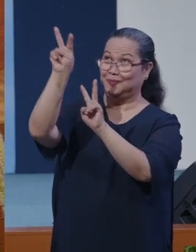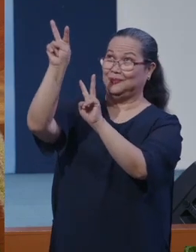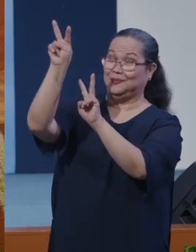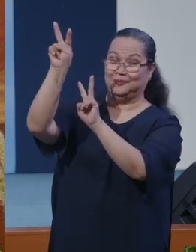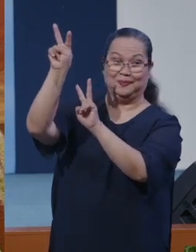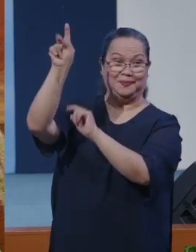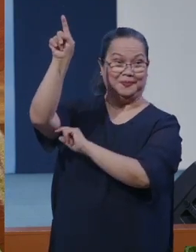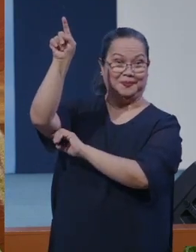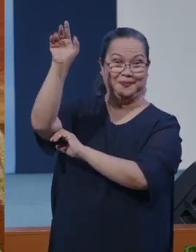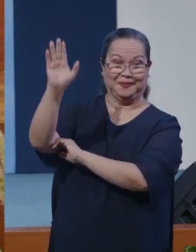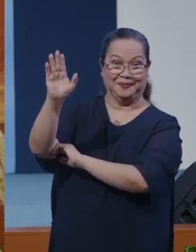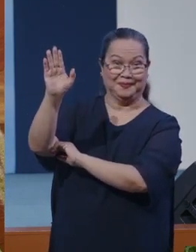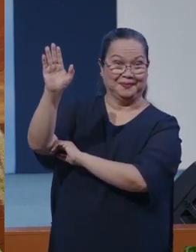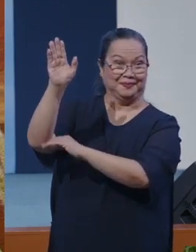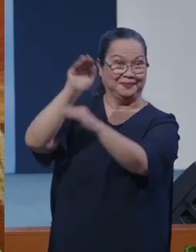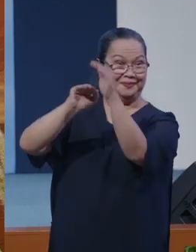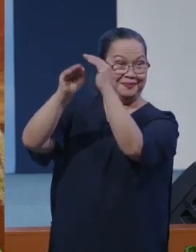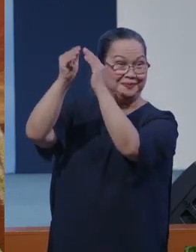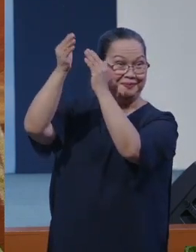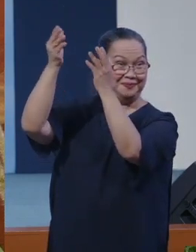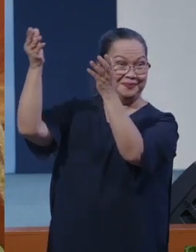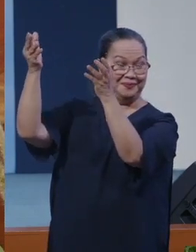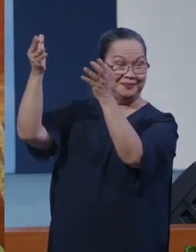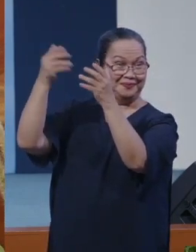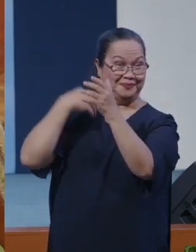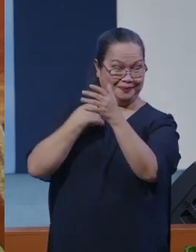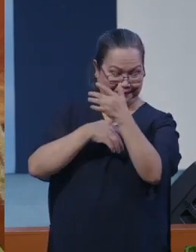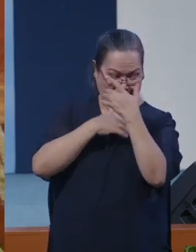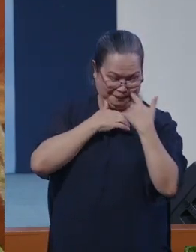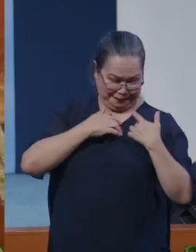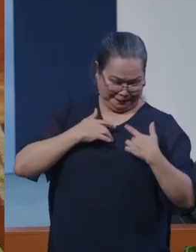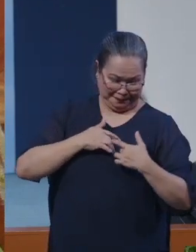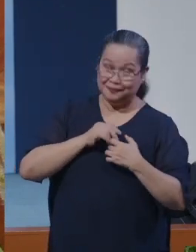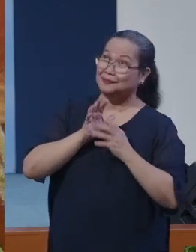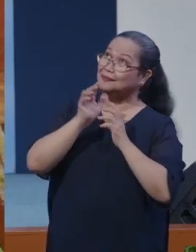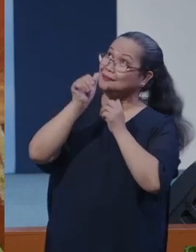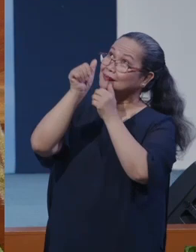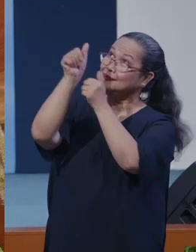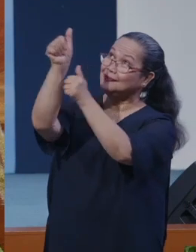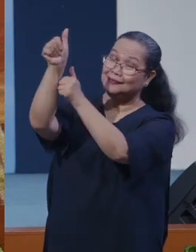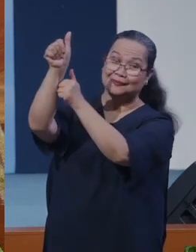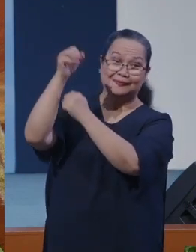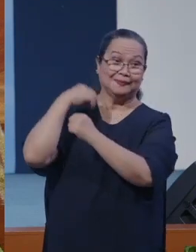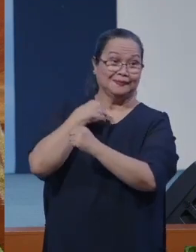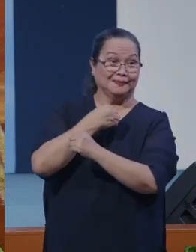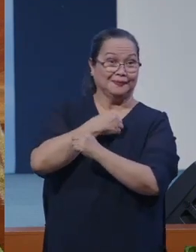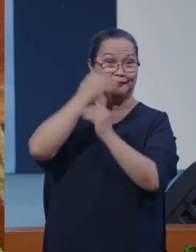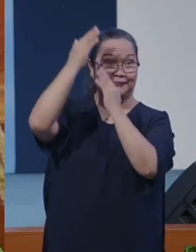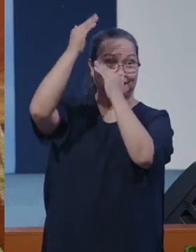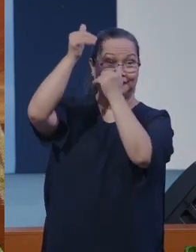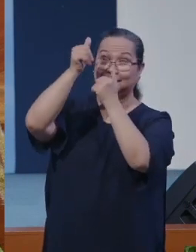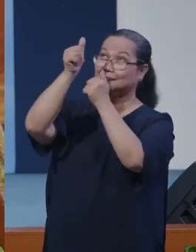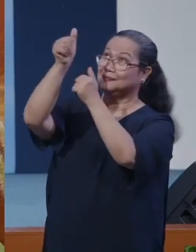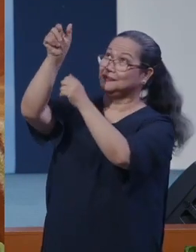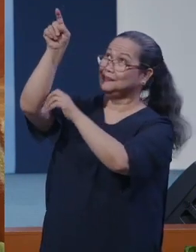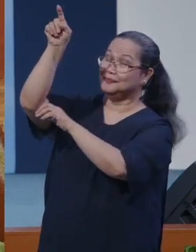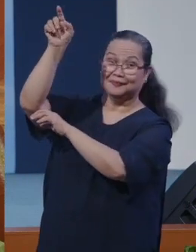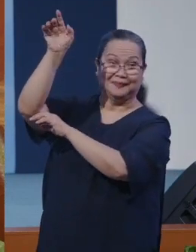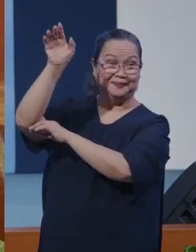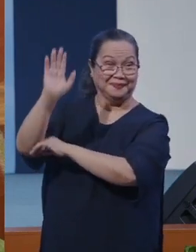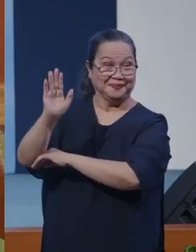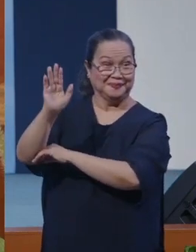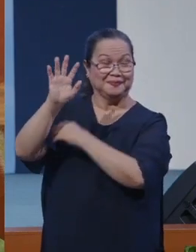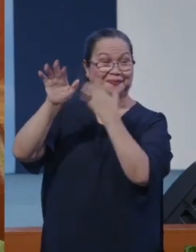sa langit. Ang ating pong affection ay nasa langit. Ang ating pong pag-asa ay nasa langit.